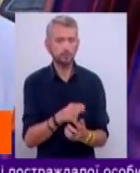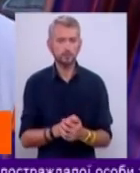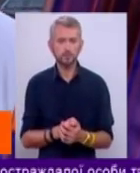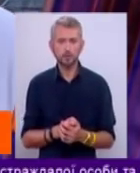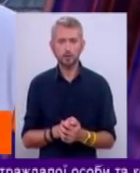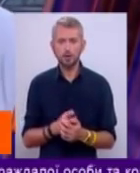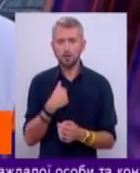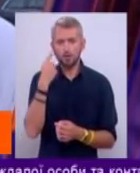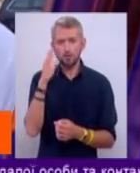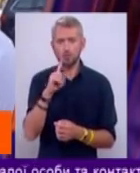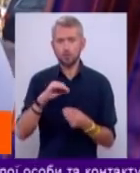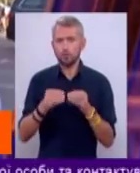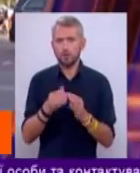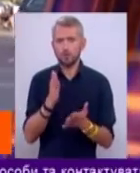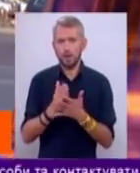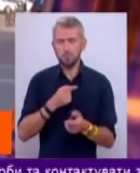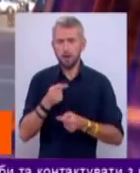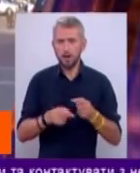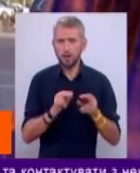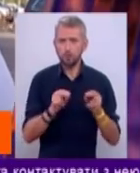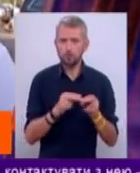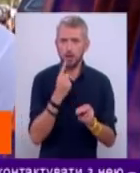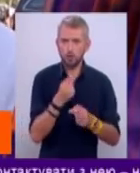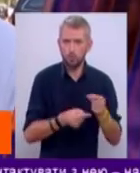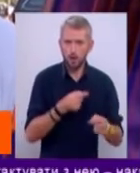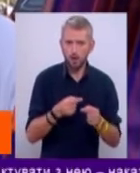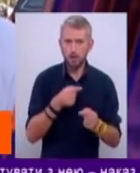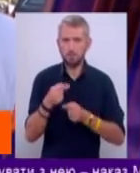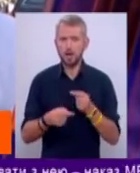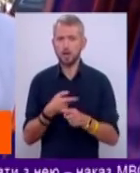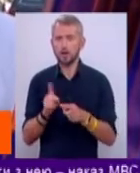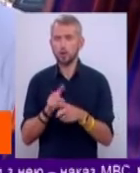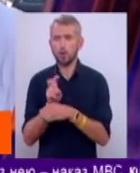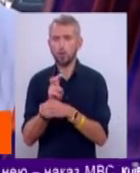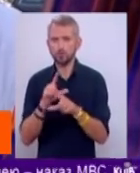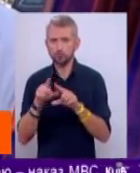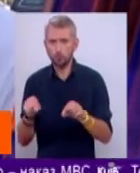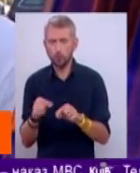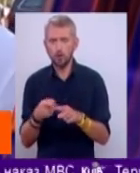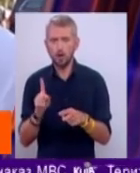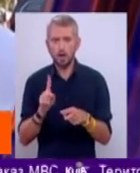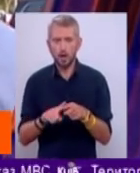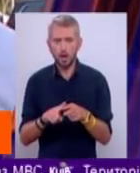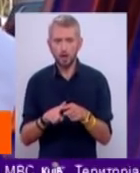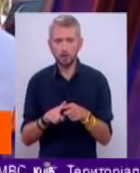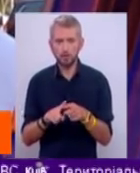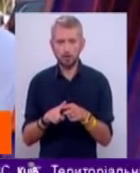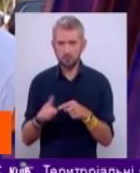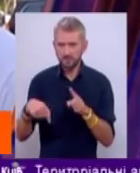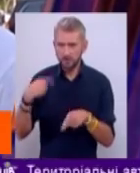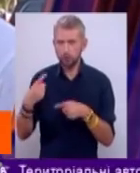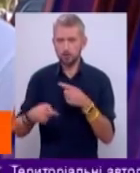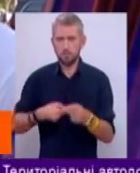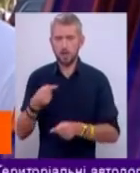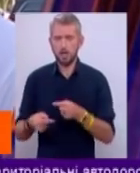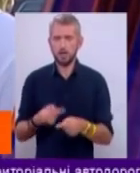що проблема є. Покоління вчителів – це одне покоління, покоління, яке ходить в школу – це next generation, тобто це